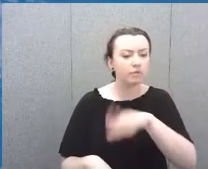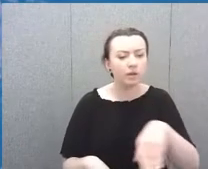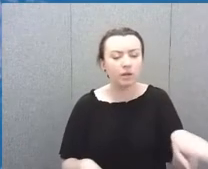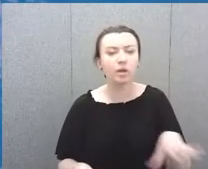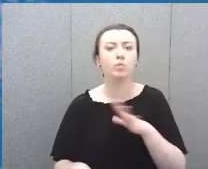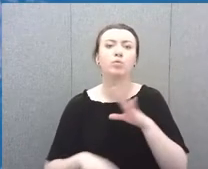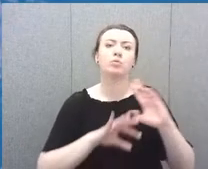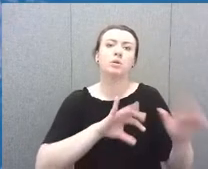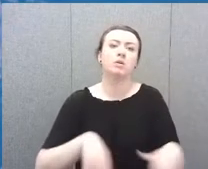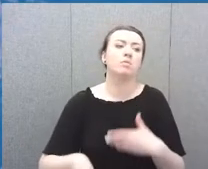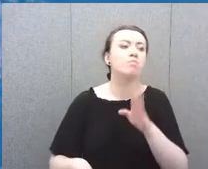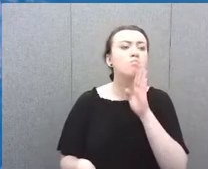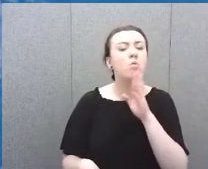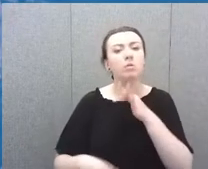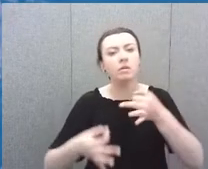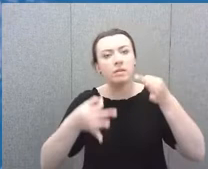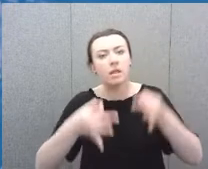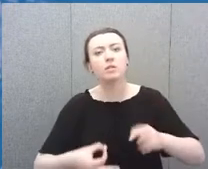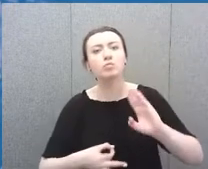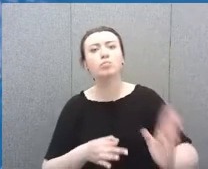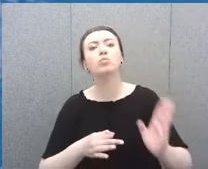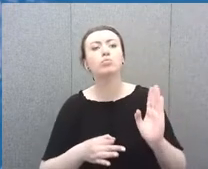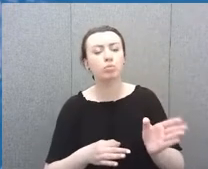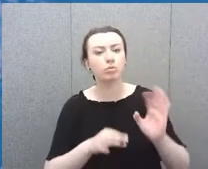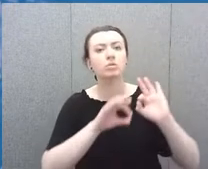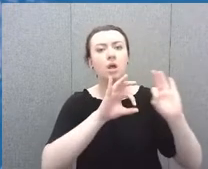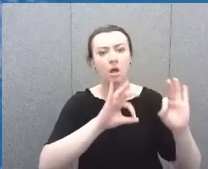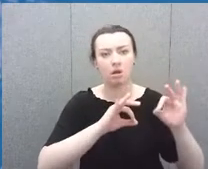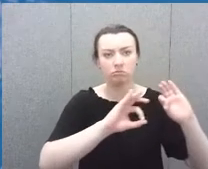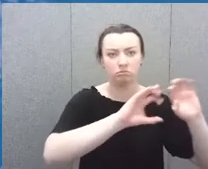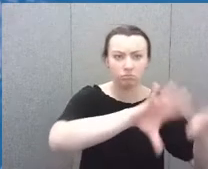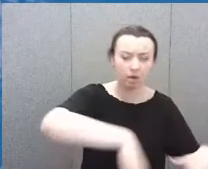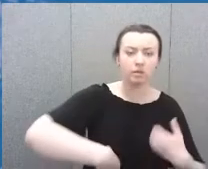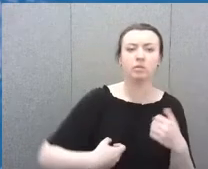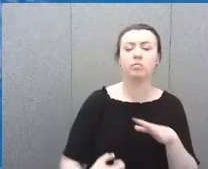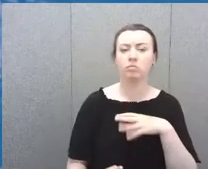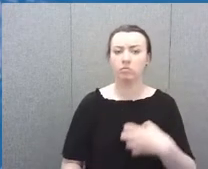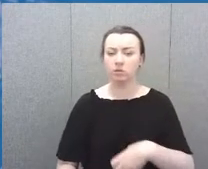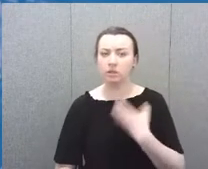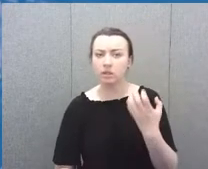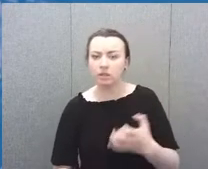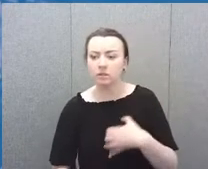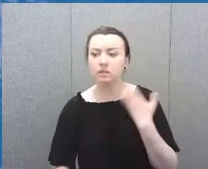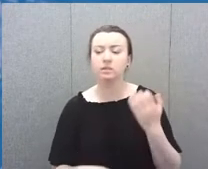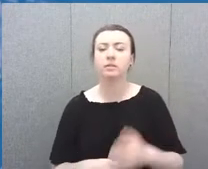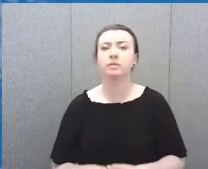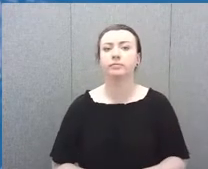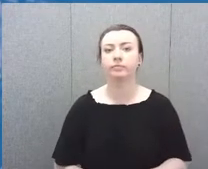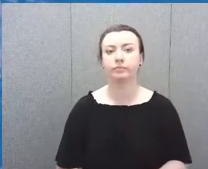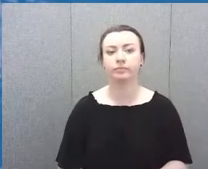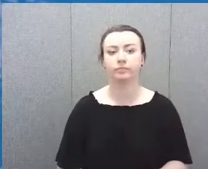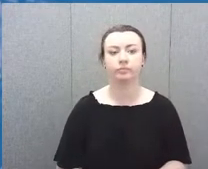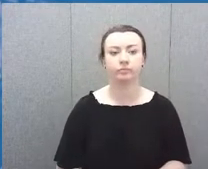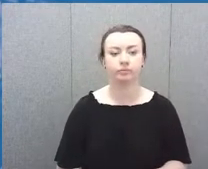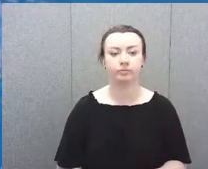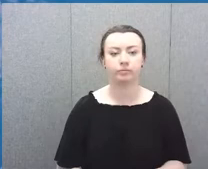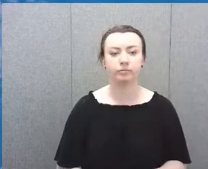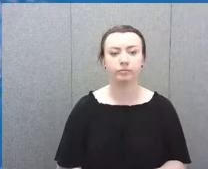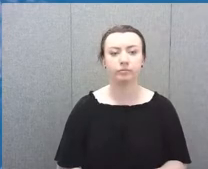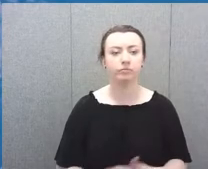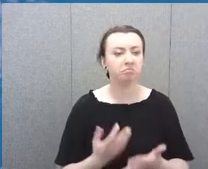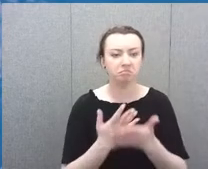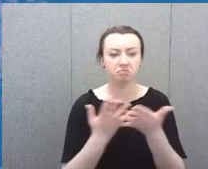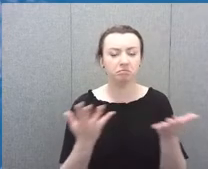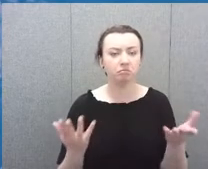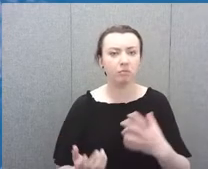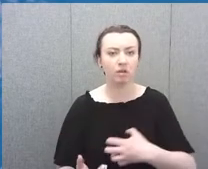у них отнимут родительские права, но до сих пор они действуют очень